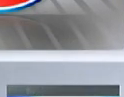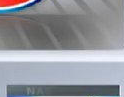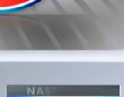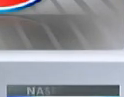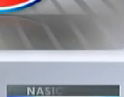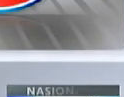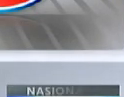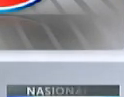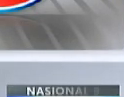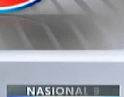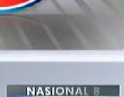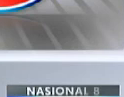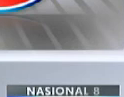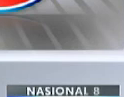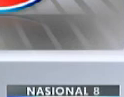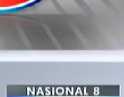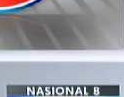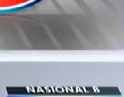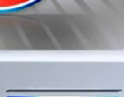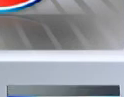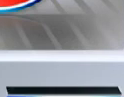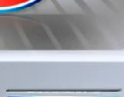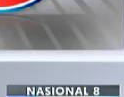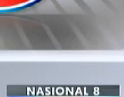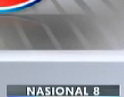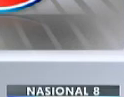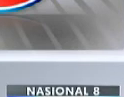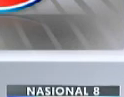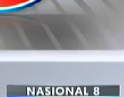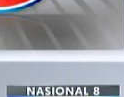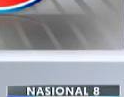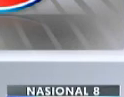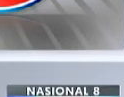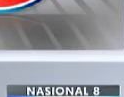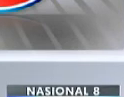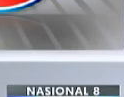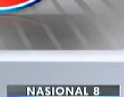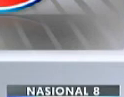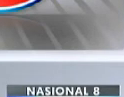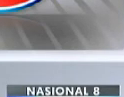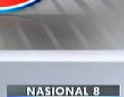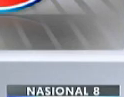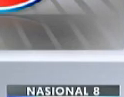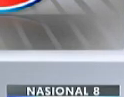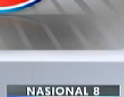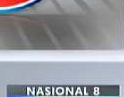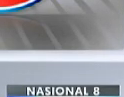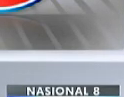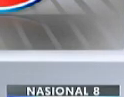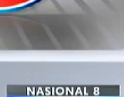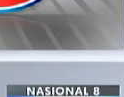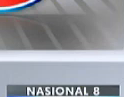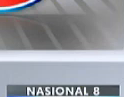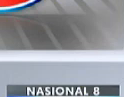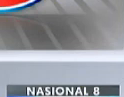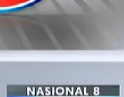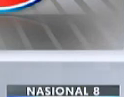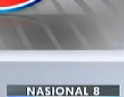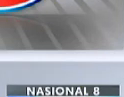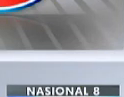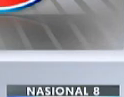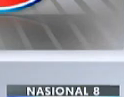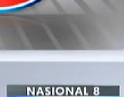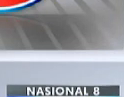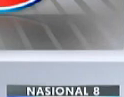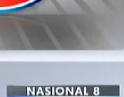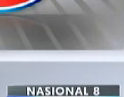keamanan, kestabilan dan pembangunan serantau. Mesyuarat juga akan dihadiri Setiausaha Pertahanan Amerika Syarikat Dr. Ash Carter dan